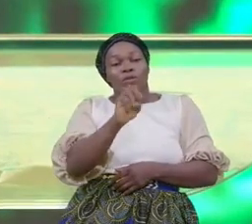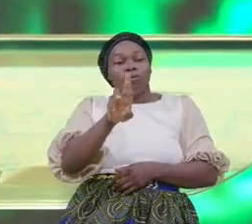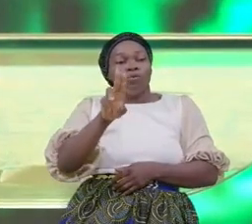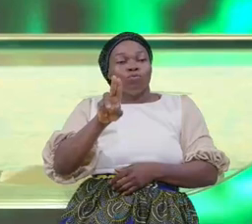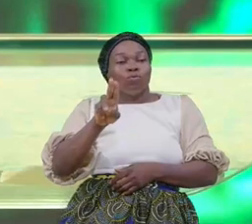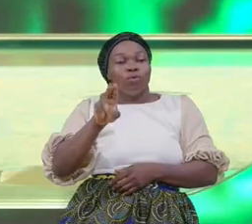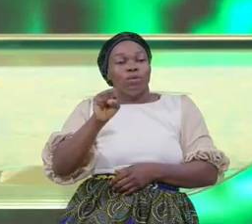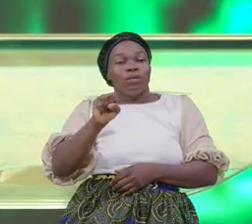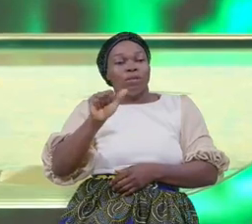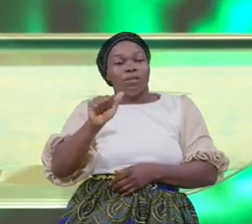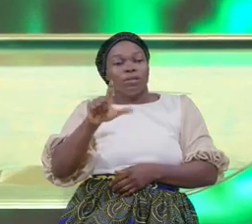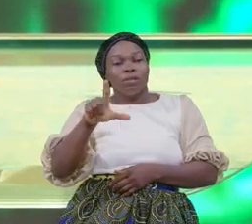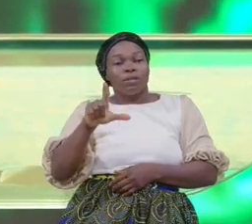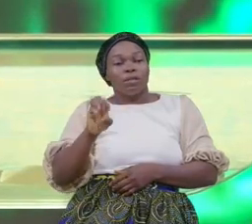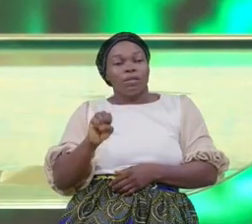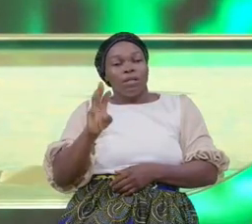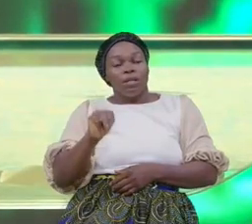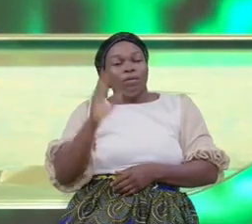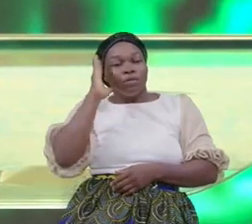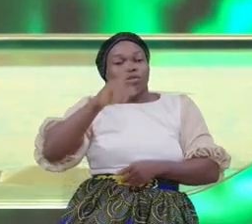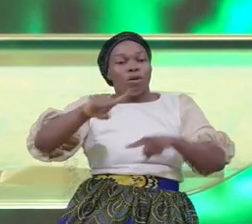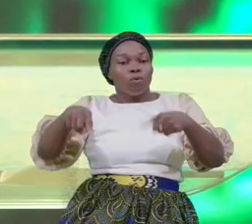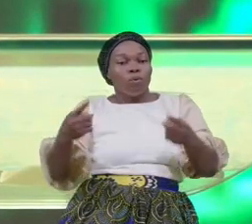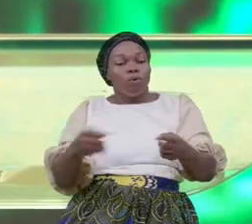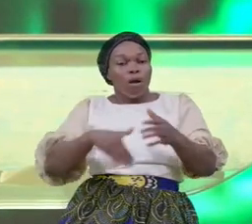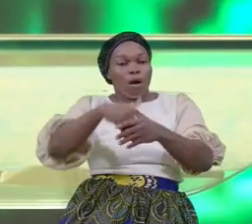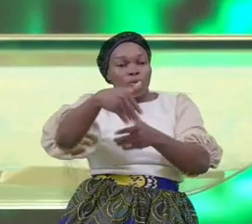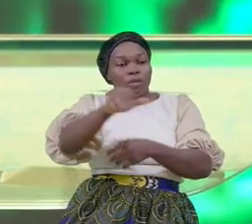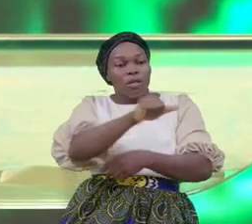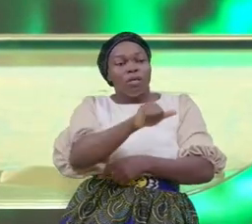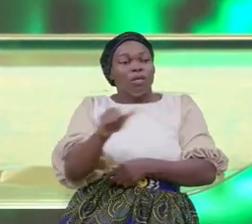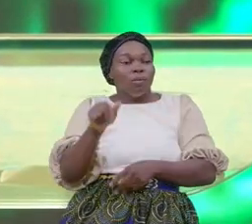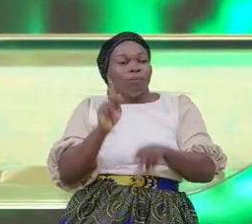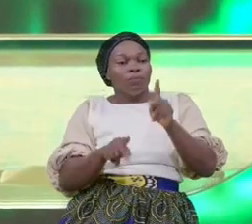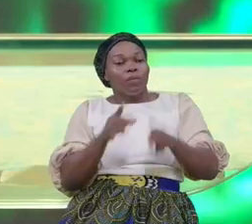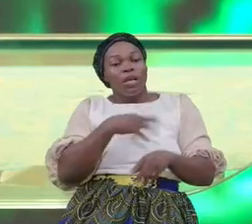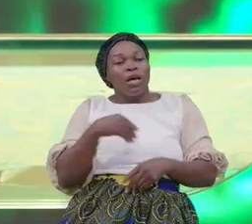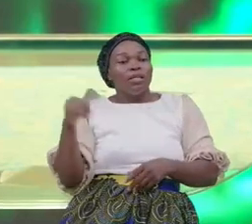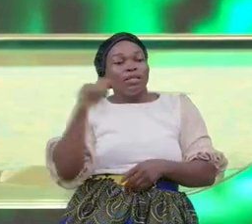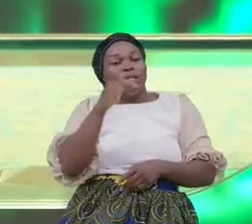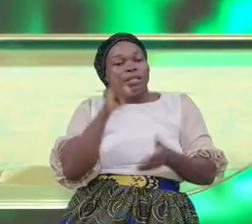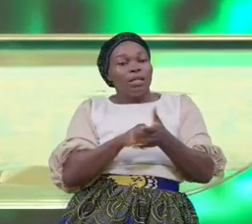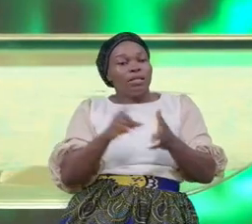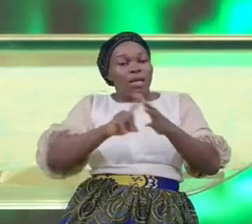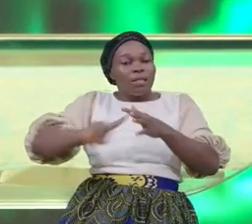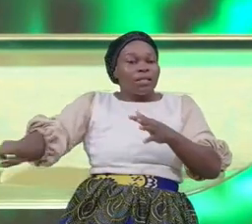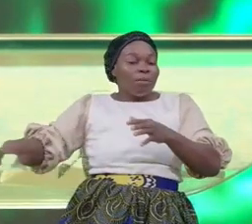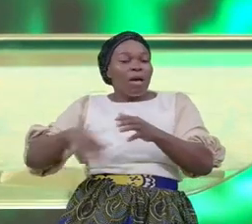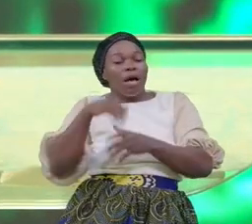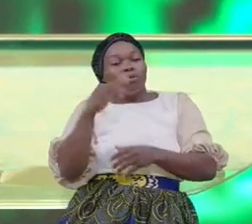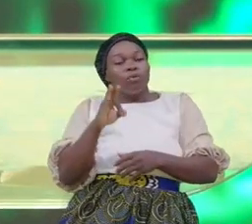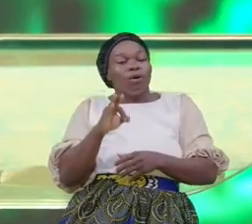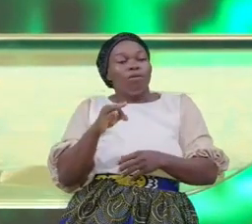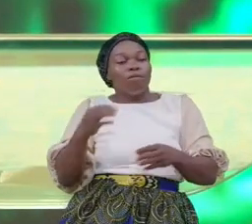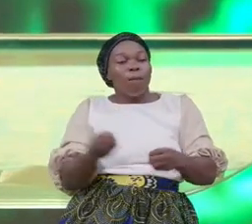31 dit, car de Jérusalem il sortira un reste, et de la montagne de